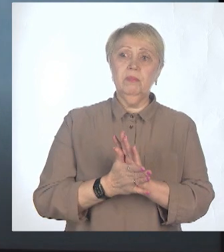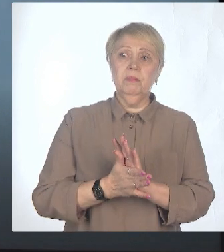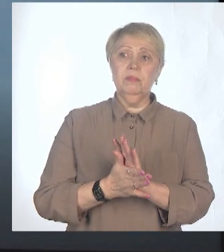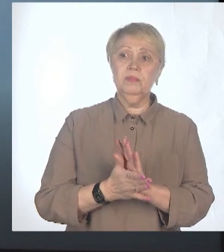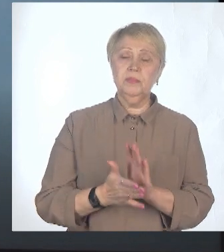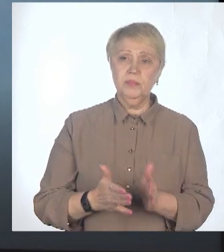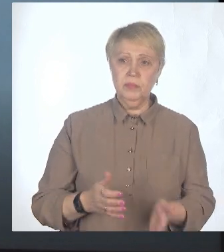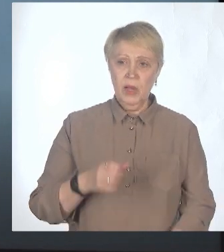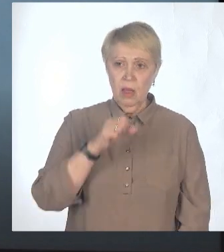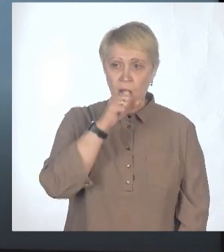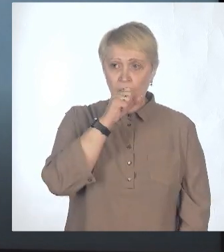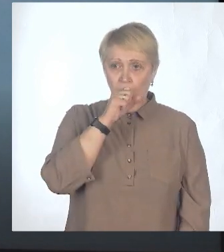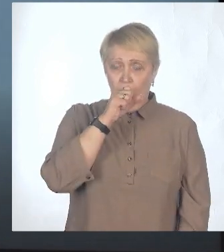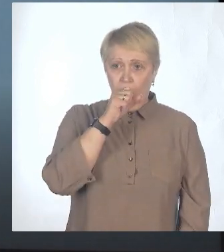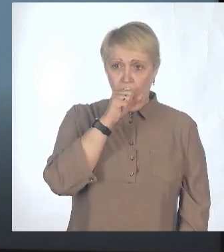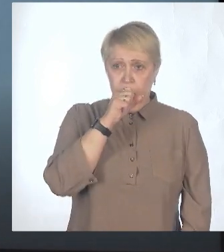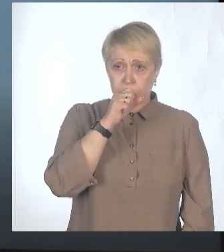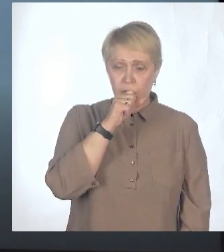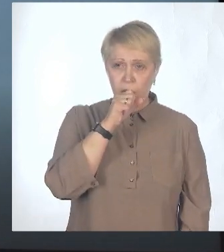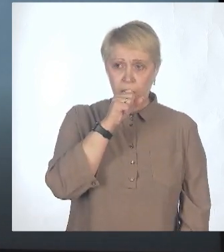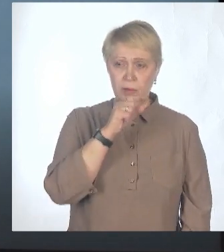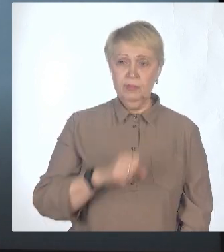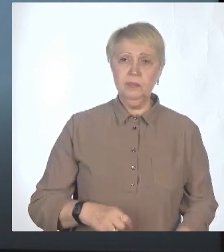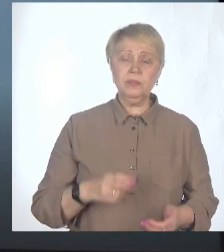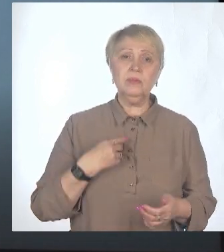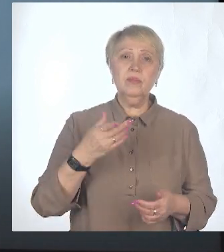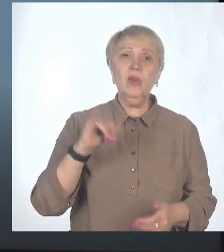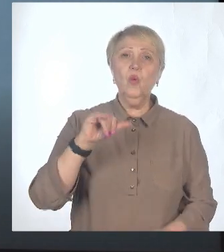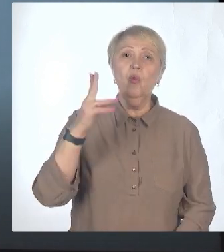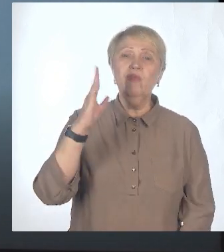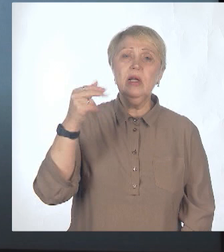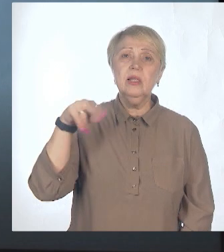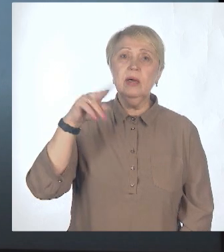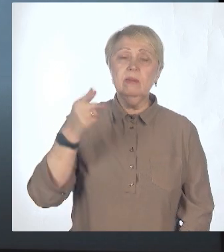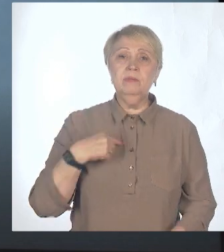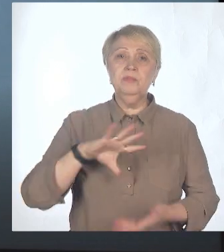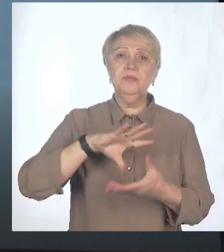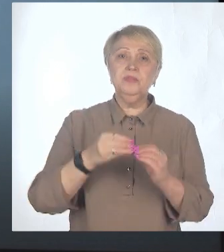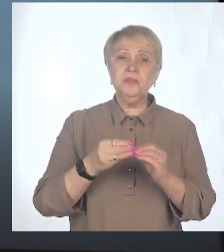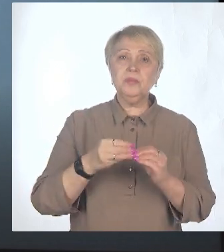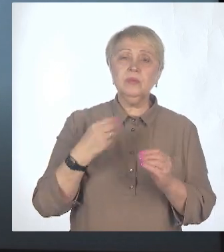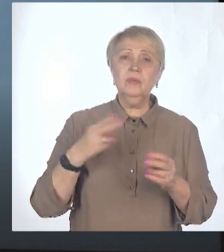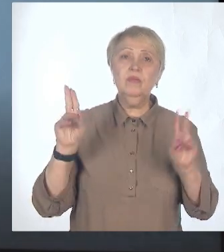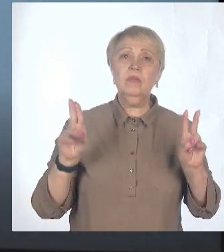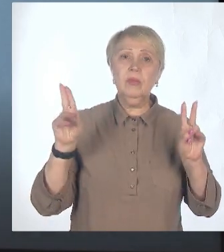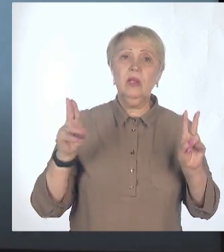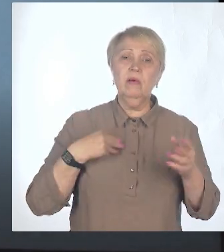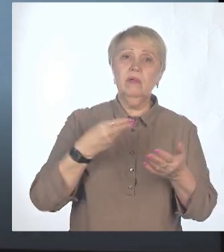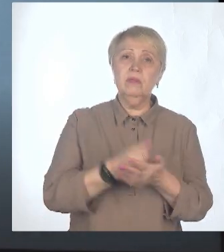ликвидацией организации. Увольняемому сотруднику по общему правилу выплачивается выходное